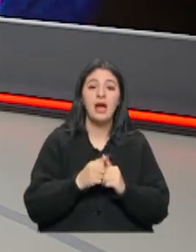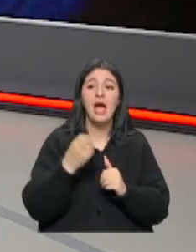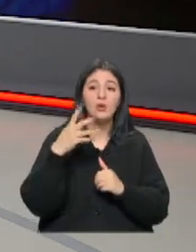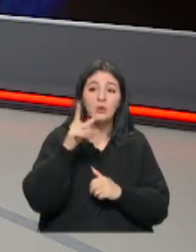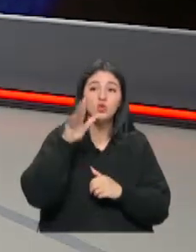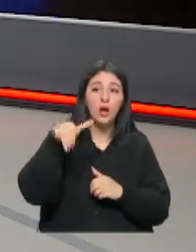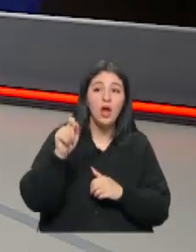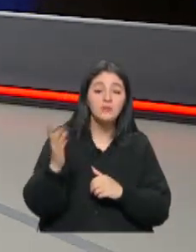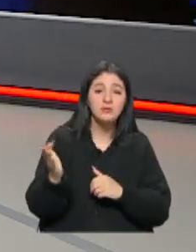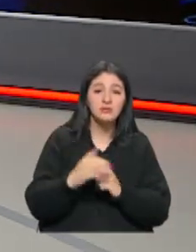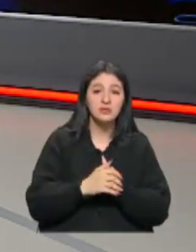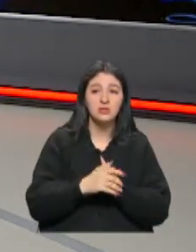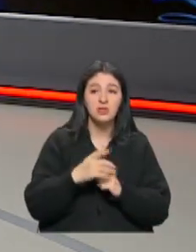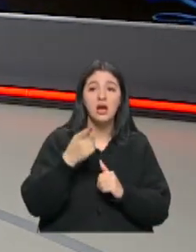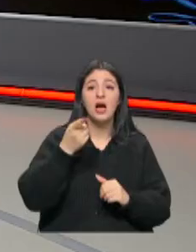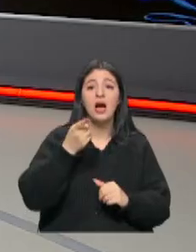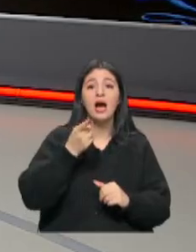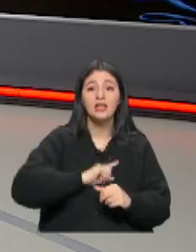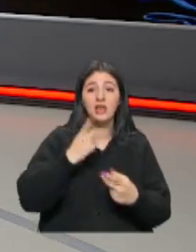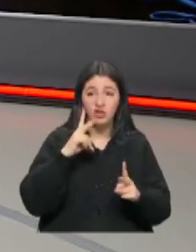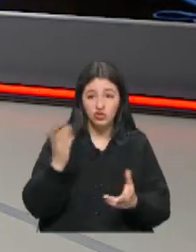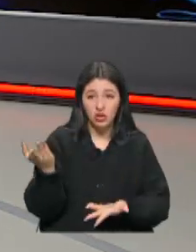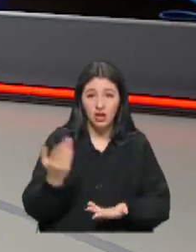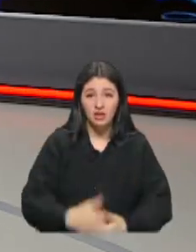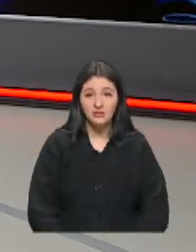Erdoğan'a bir çağrıda bulundu. Adını açıkla.